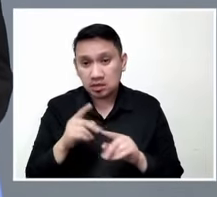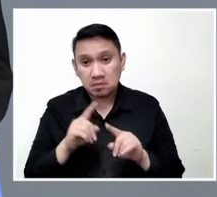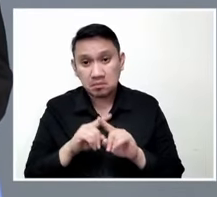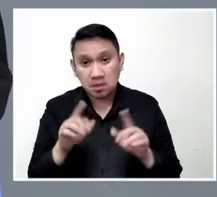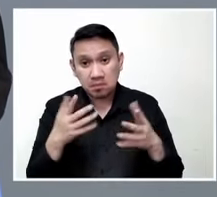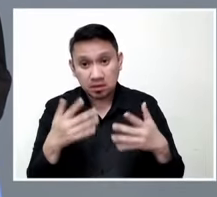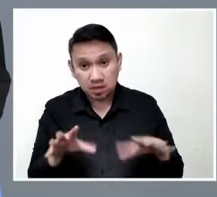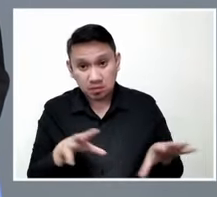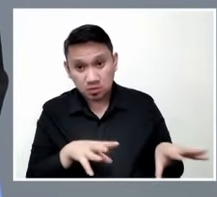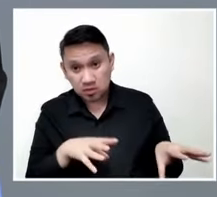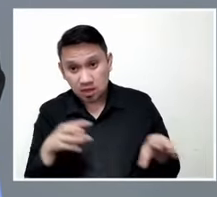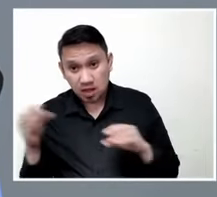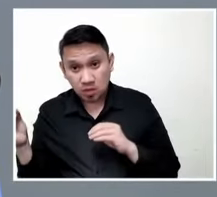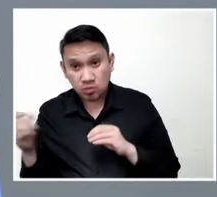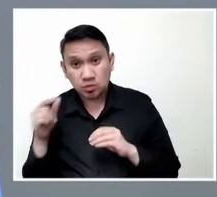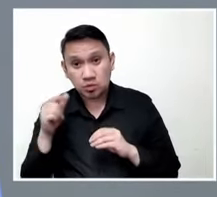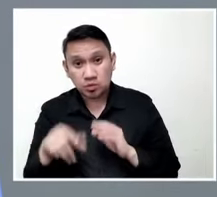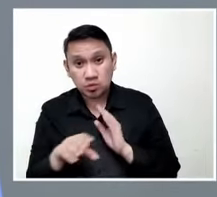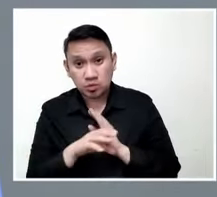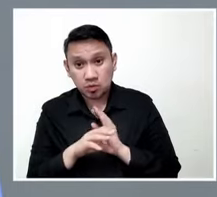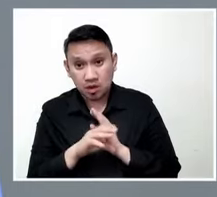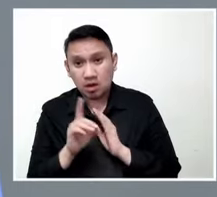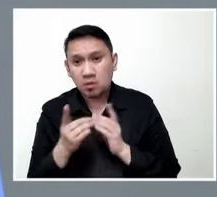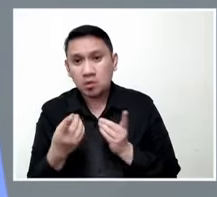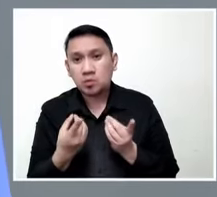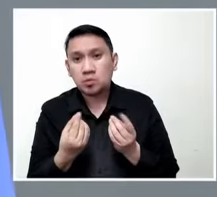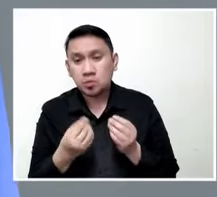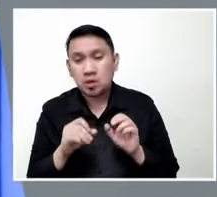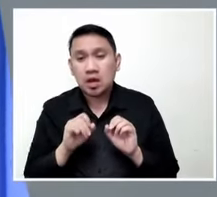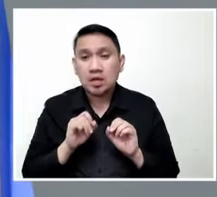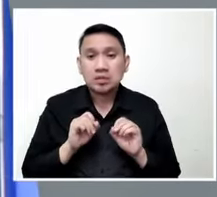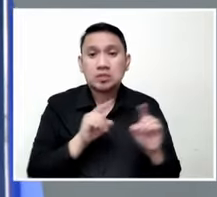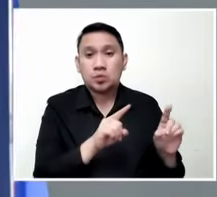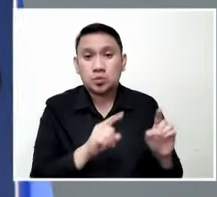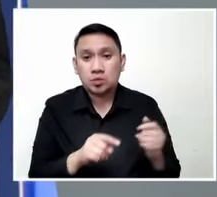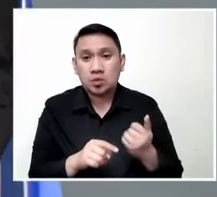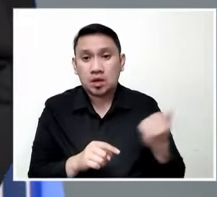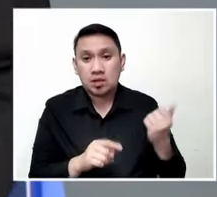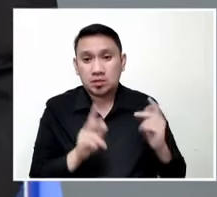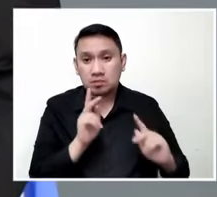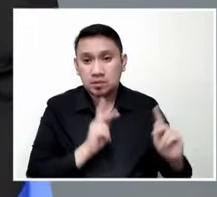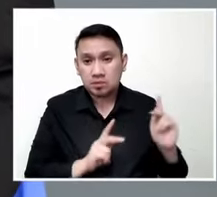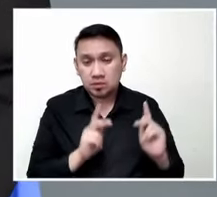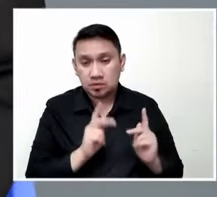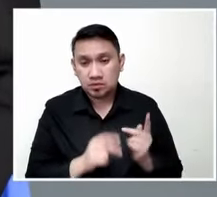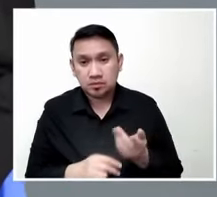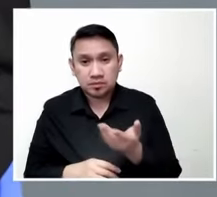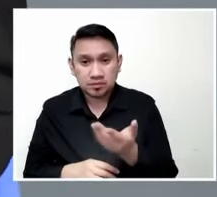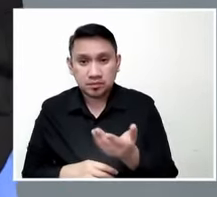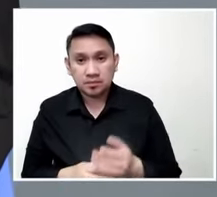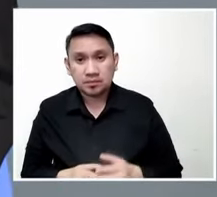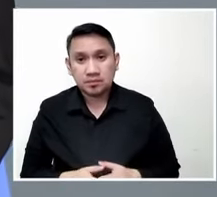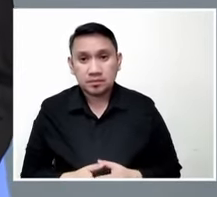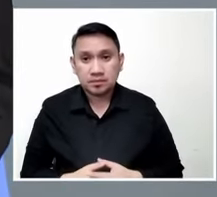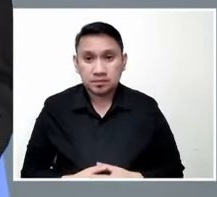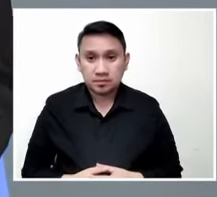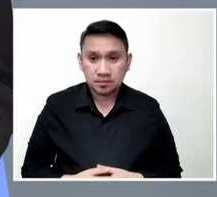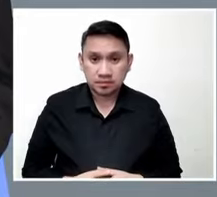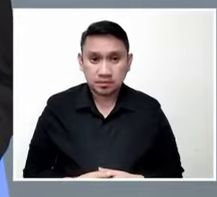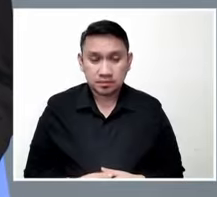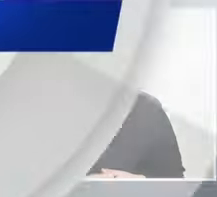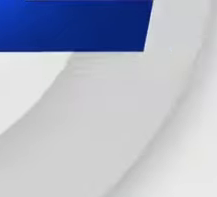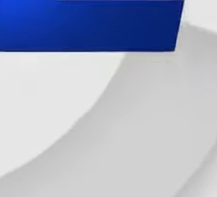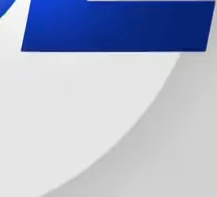kotse, di diretso itong ibebenta ng mga sospek sa ibang tao. Nagpapatrol, Raya